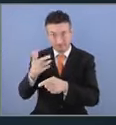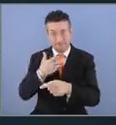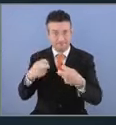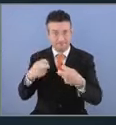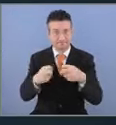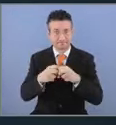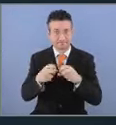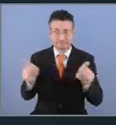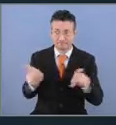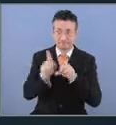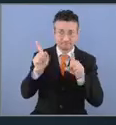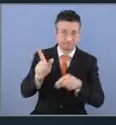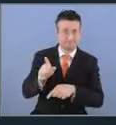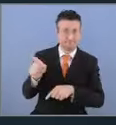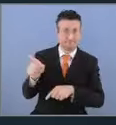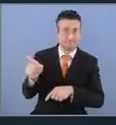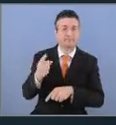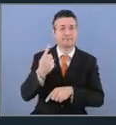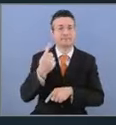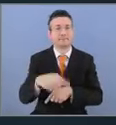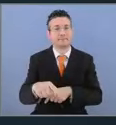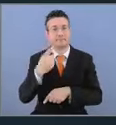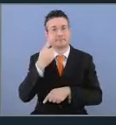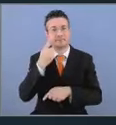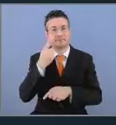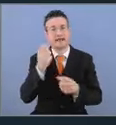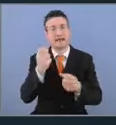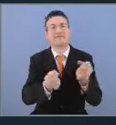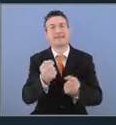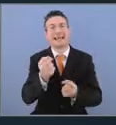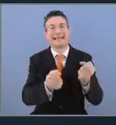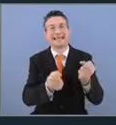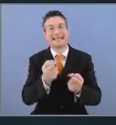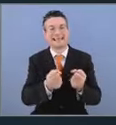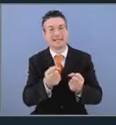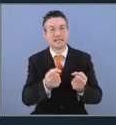alla movimentazione dei veicoli, fuori dal campo.